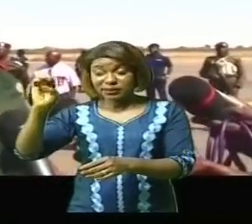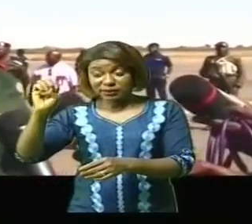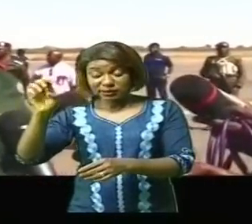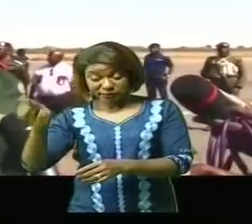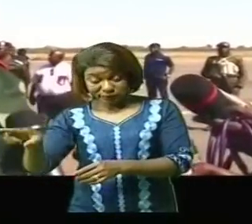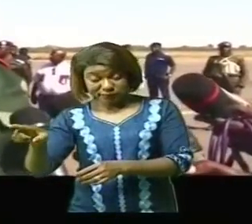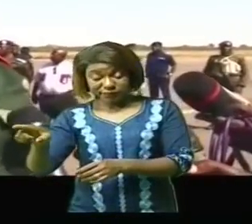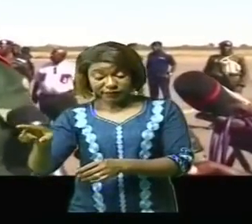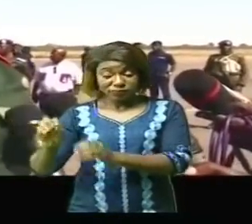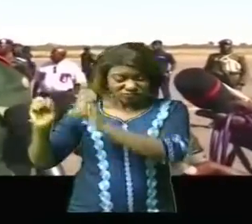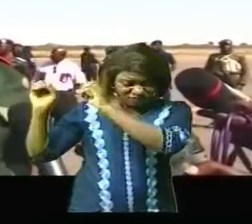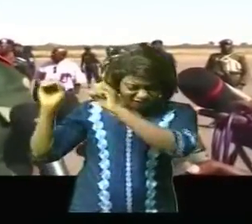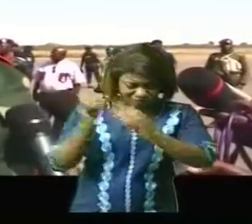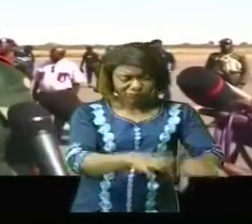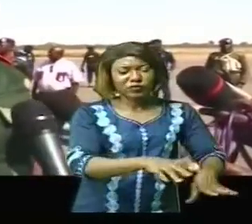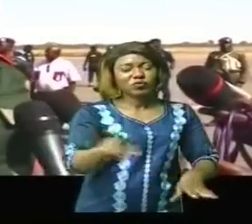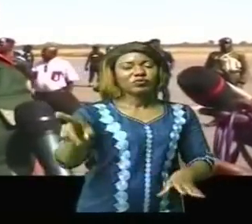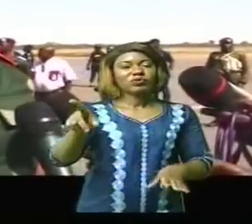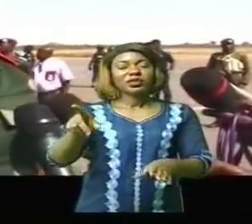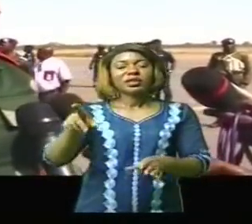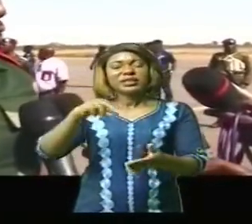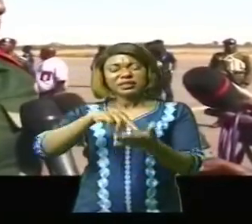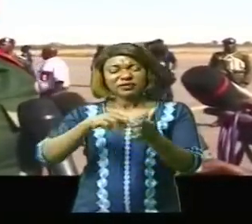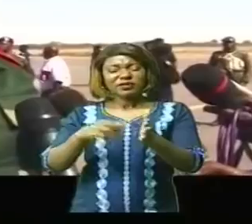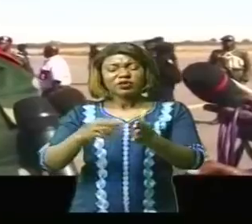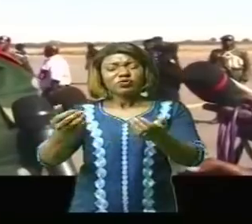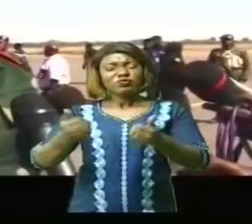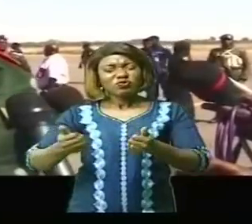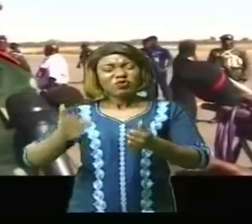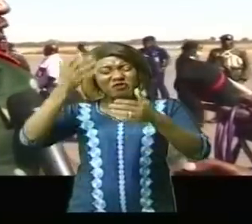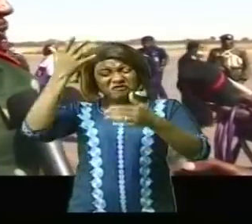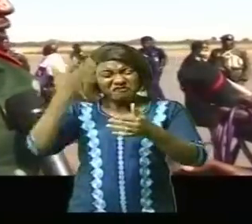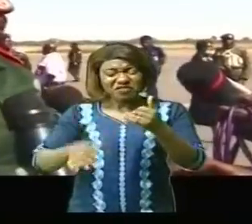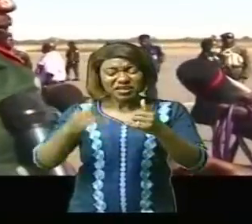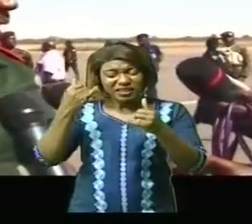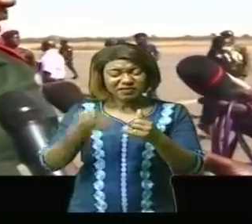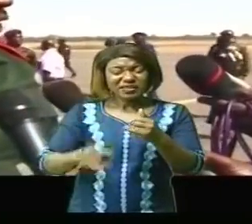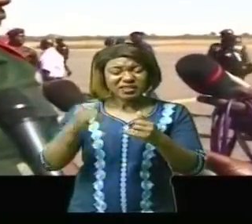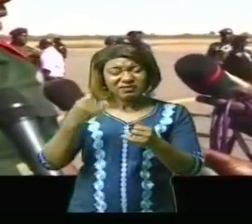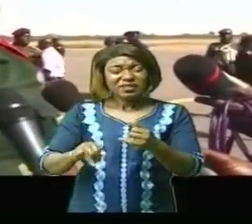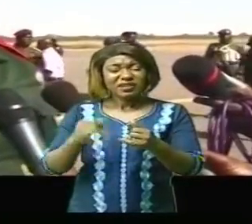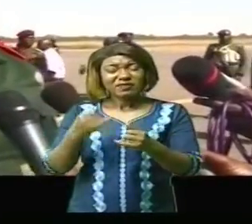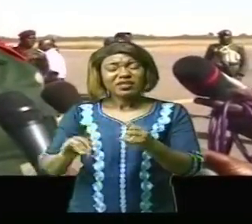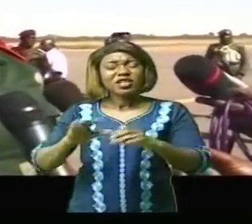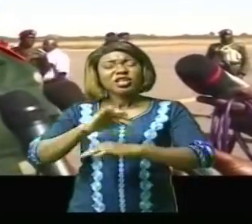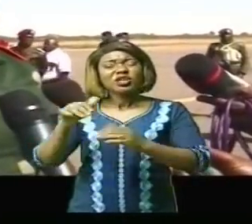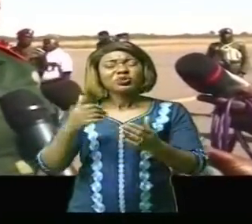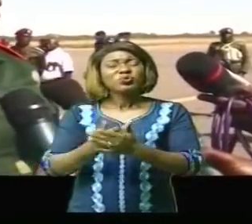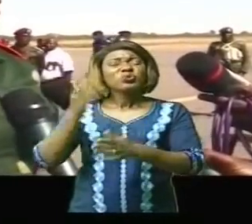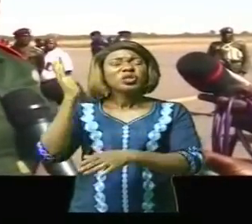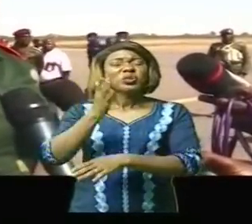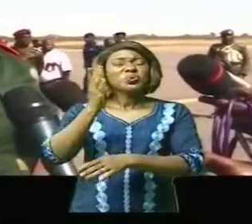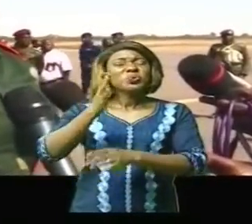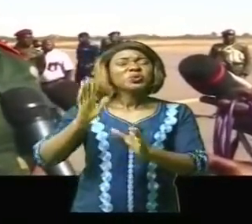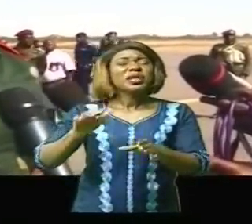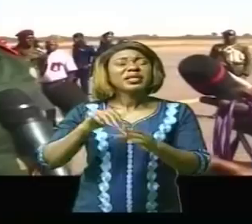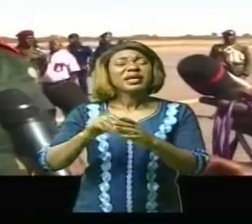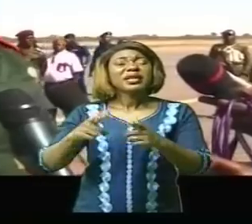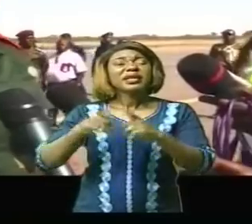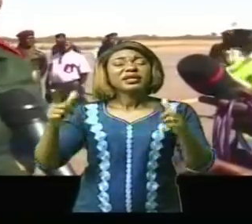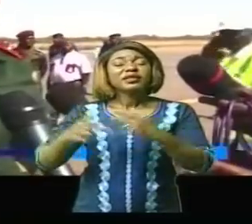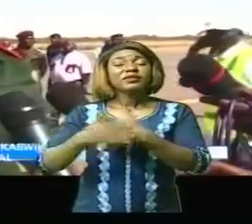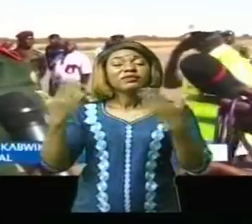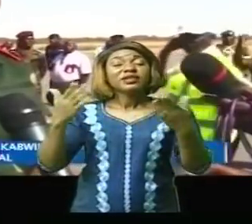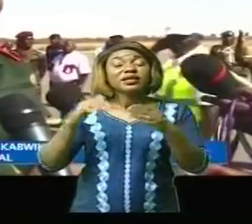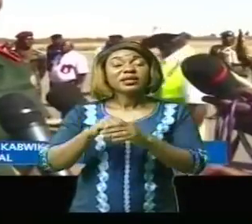ces opérations, d'éradiquer ces phénomènes qui commençaient à prendre l'ampleur de plus en plus dans les grandes villes de la République, où les